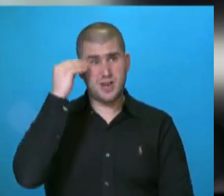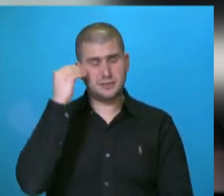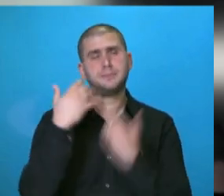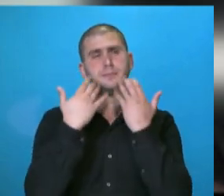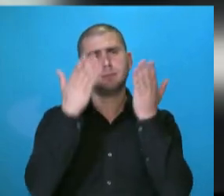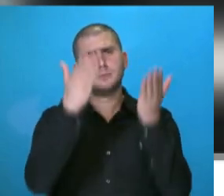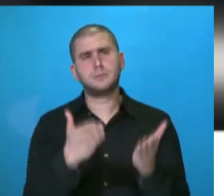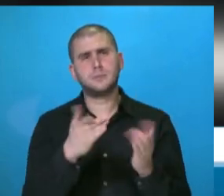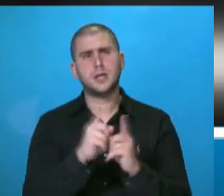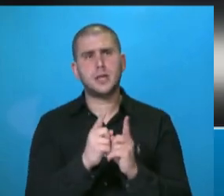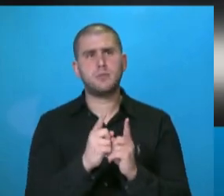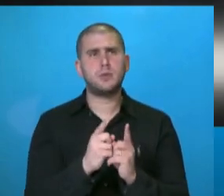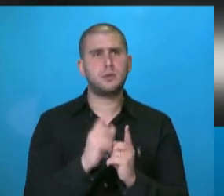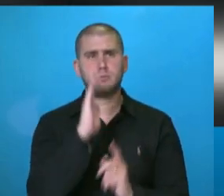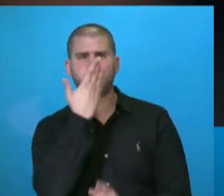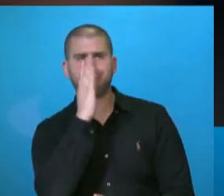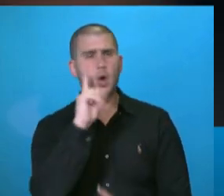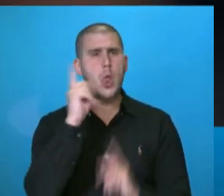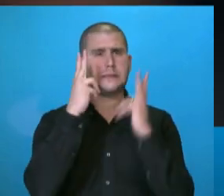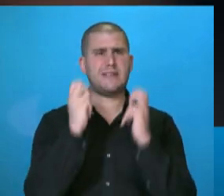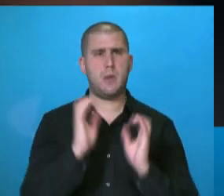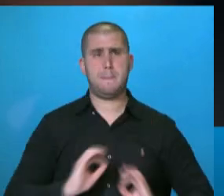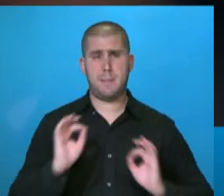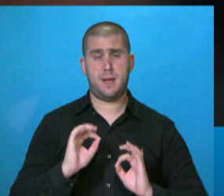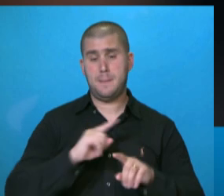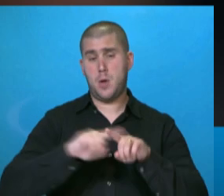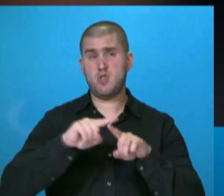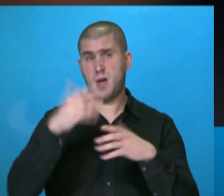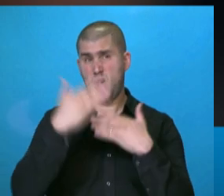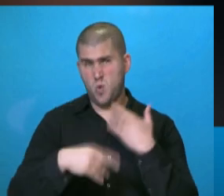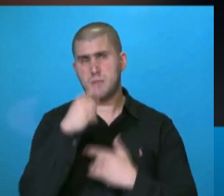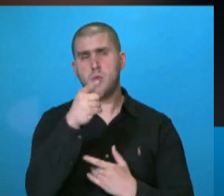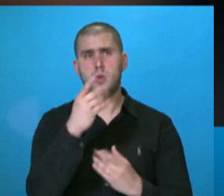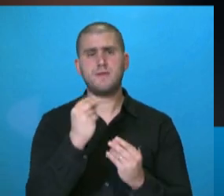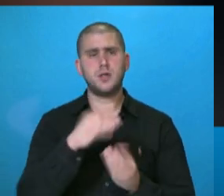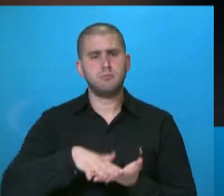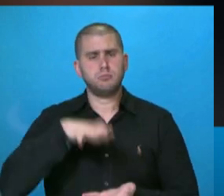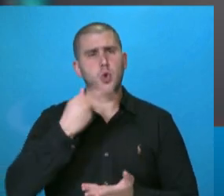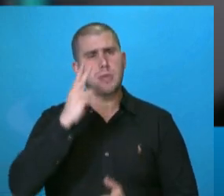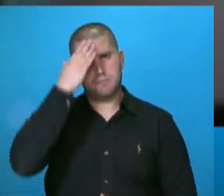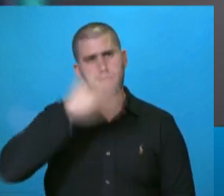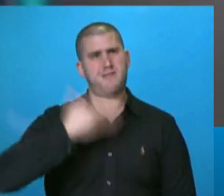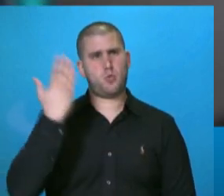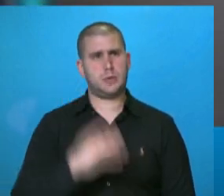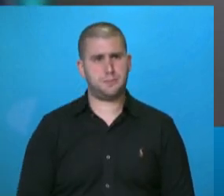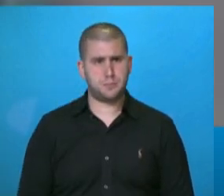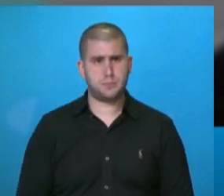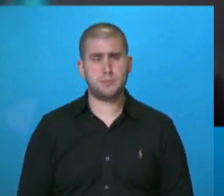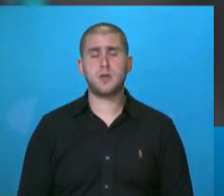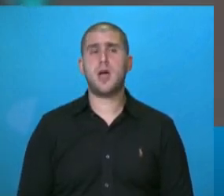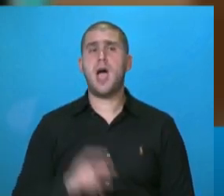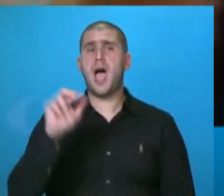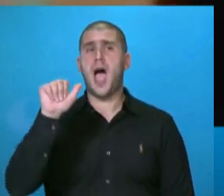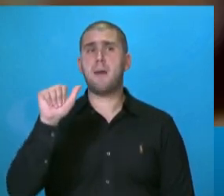אותו תזזיתי ואינו צפוי. בחודשים האחרונים הוא הולך וצובר פופולריות. בהא אבו